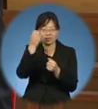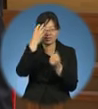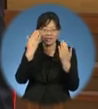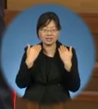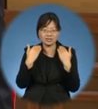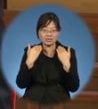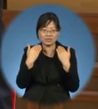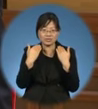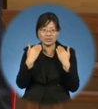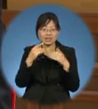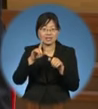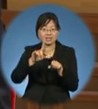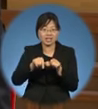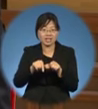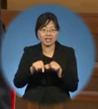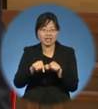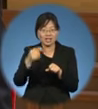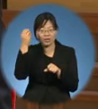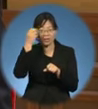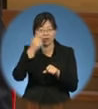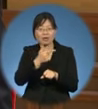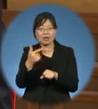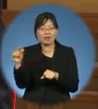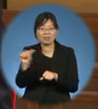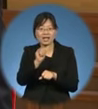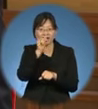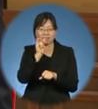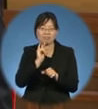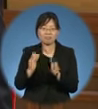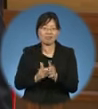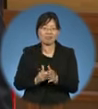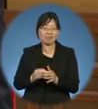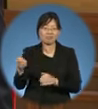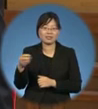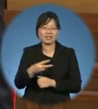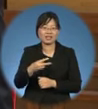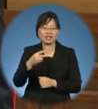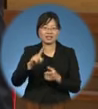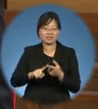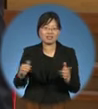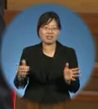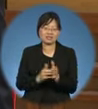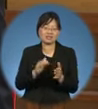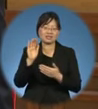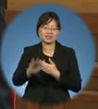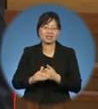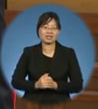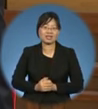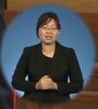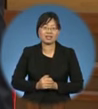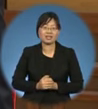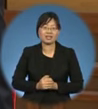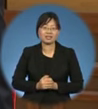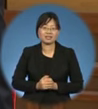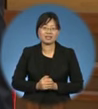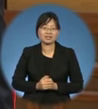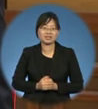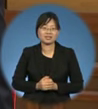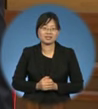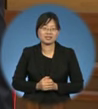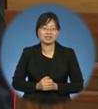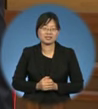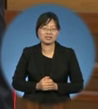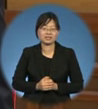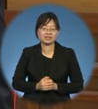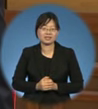때. 그렇죠. 그랬으니까 어마어마하게 빠른 거였죠. 그리고 그거 끝나고 이제 3학년 올라갈 때